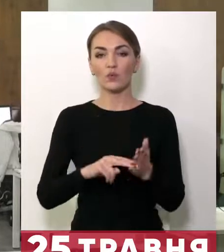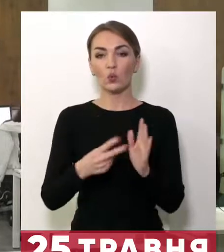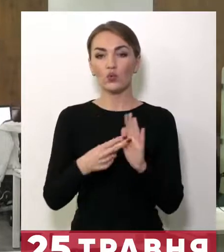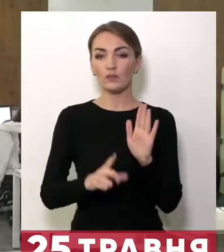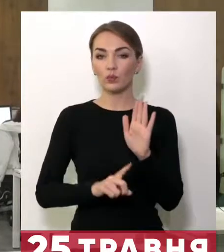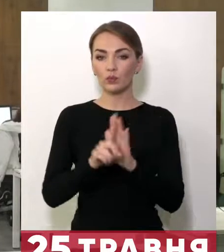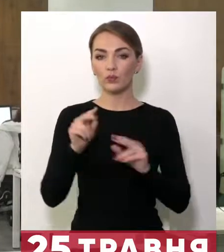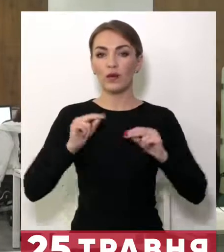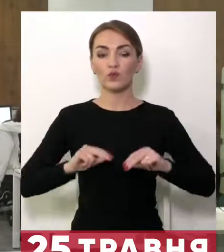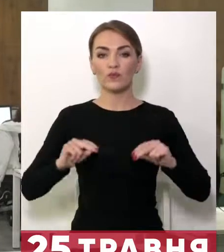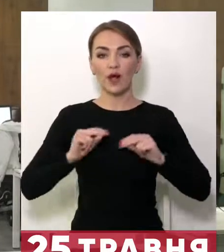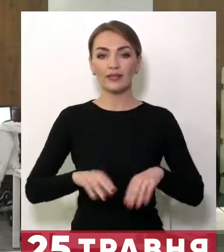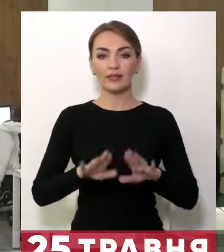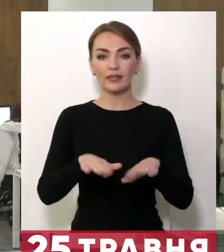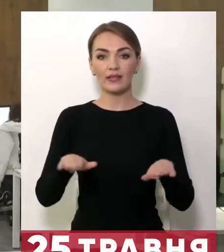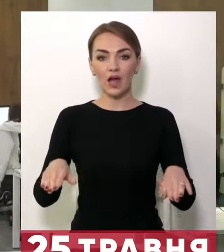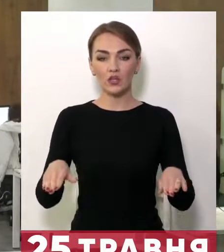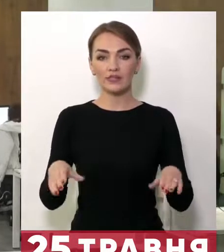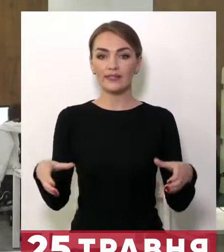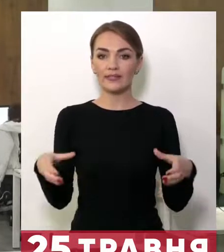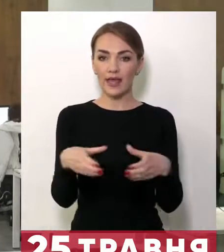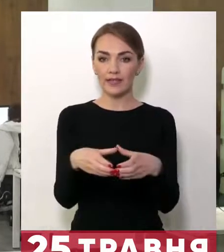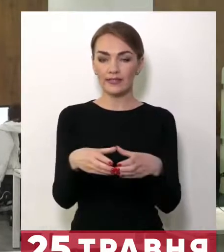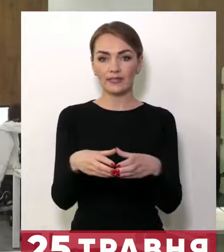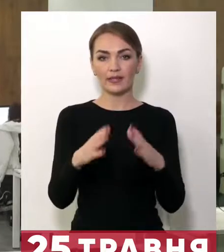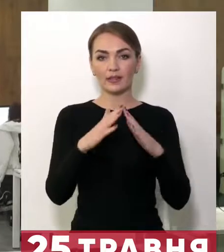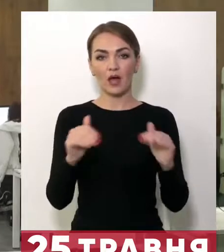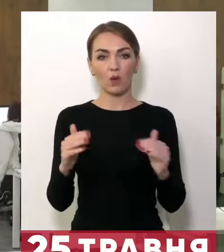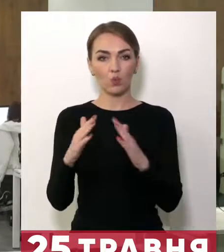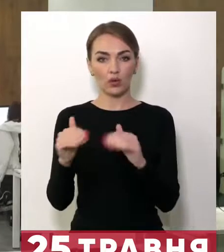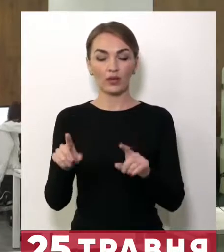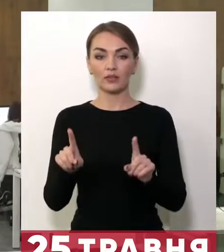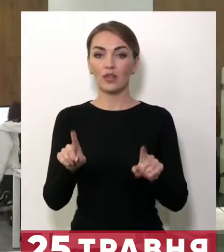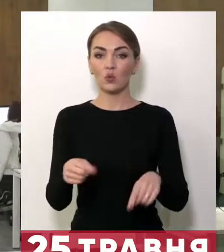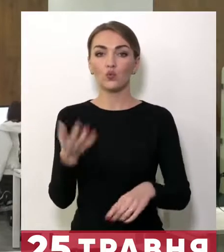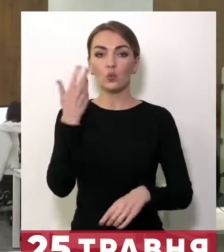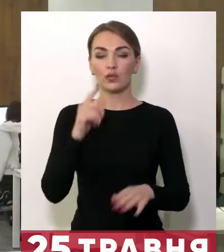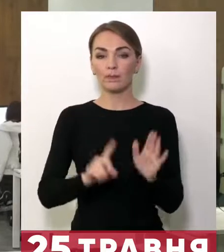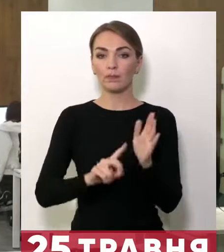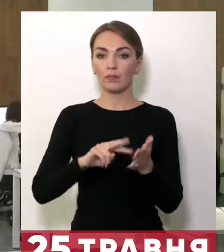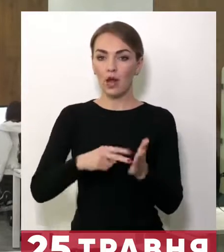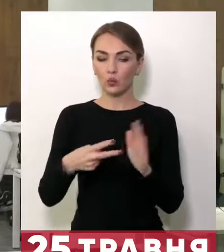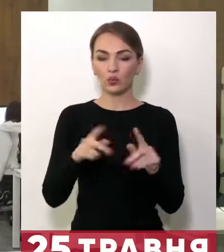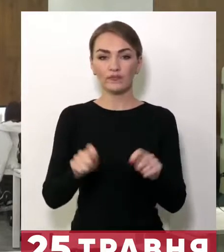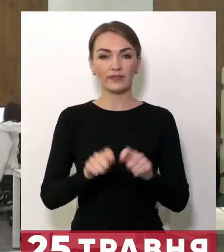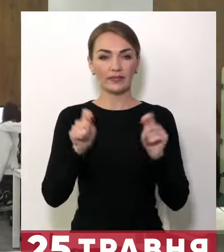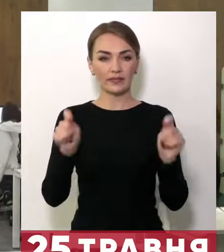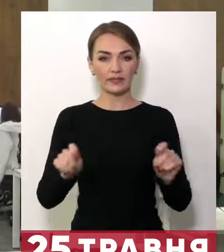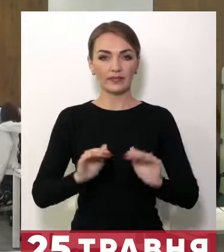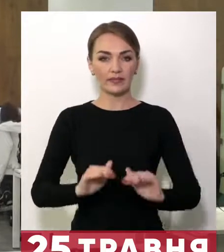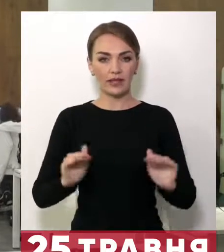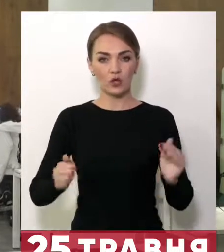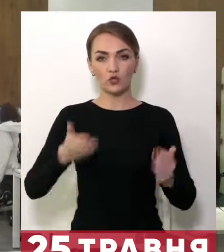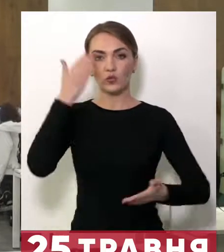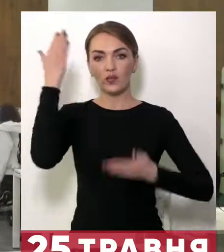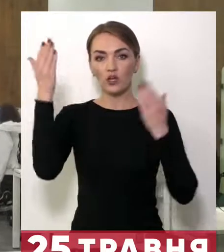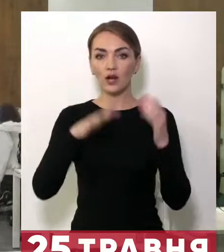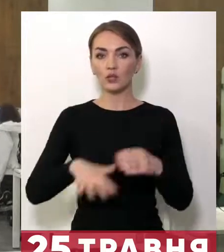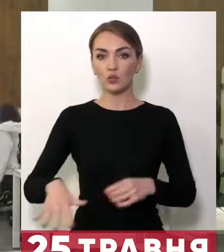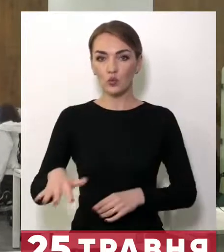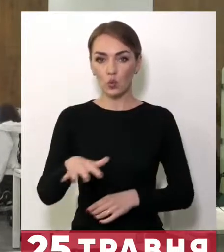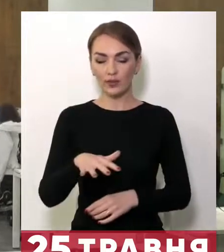прогнозами почнуть працювати дитячі секції та табори, а також коли планують відкрити дитячі розважальні зони,